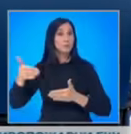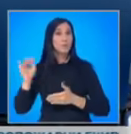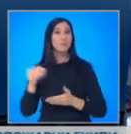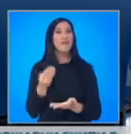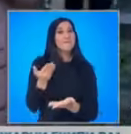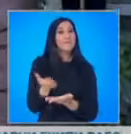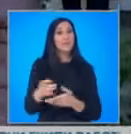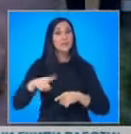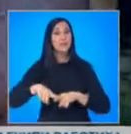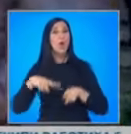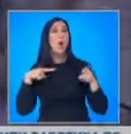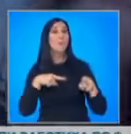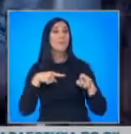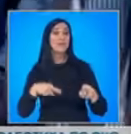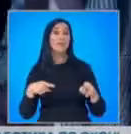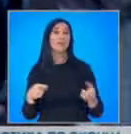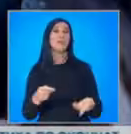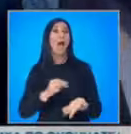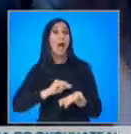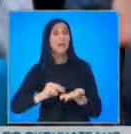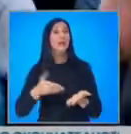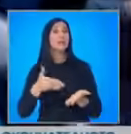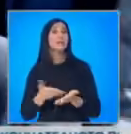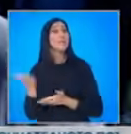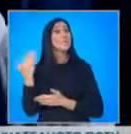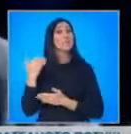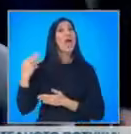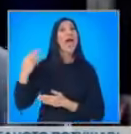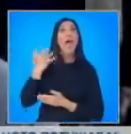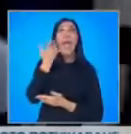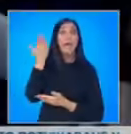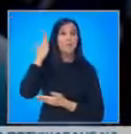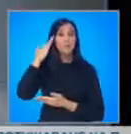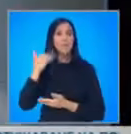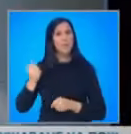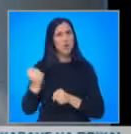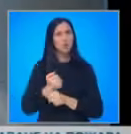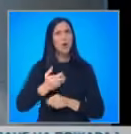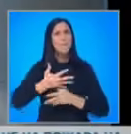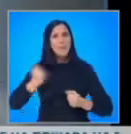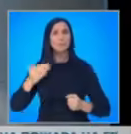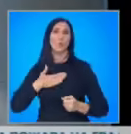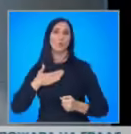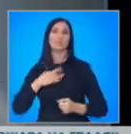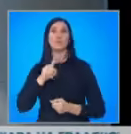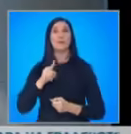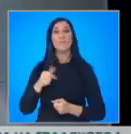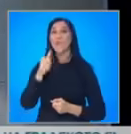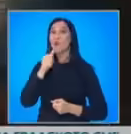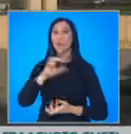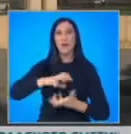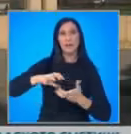бъде внесен в съда обвинителния акт срещу бившия екоминистър Нено Димов за умишлена безстопанственост по казуса с водната криза в